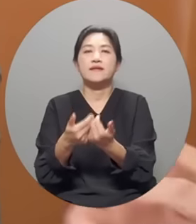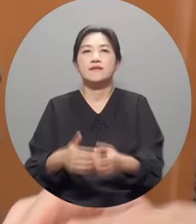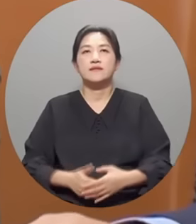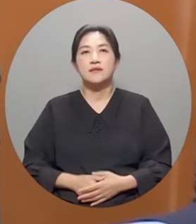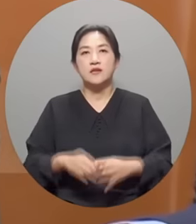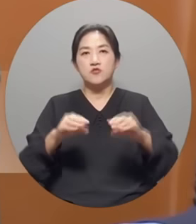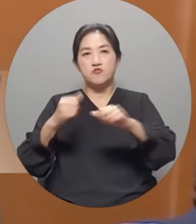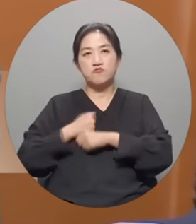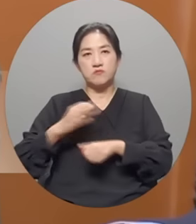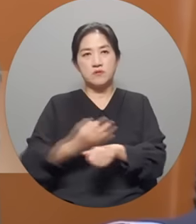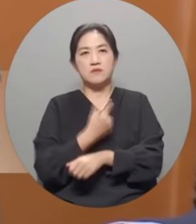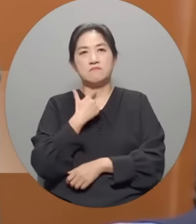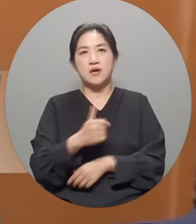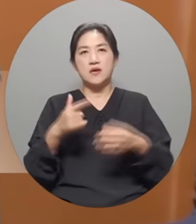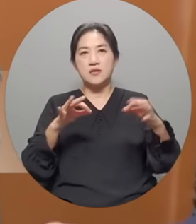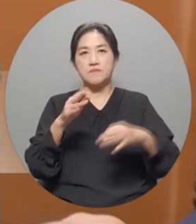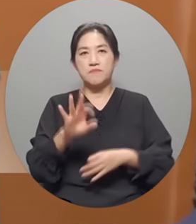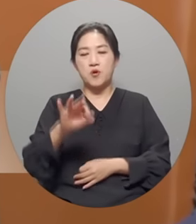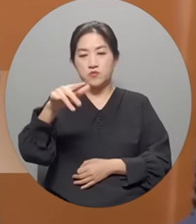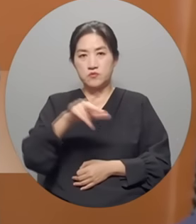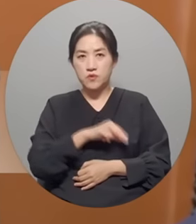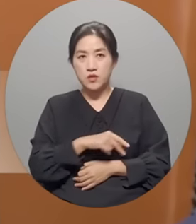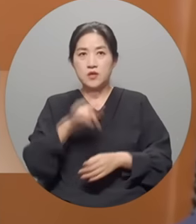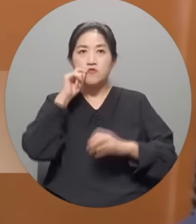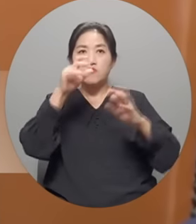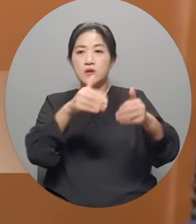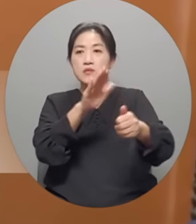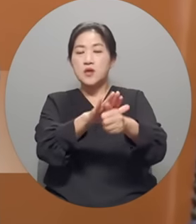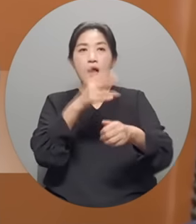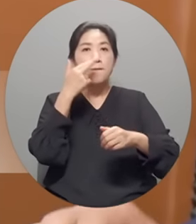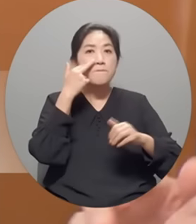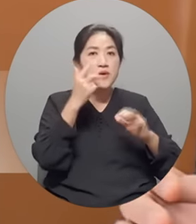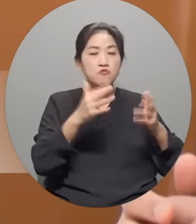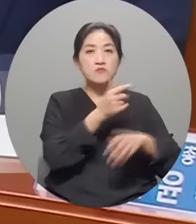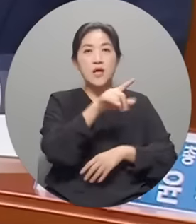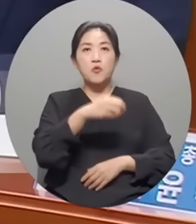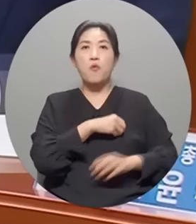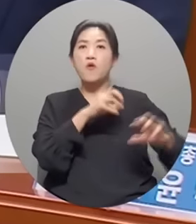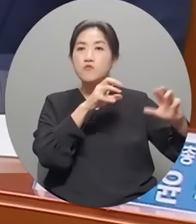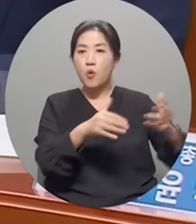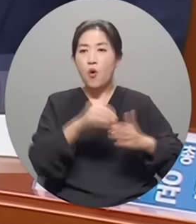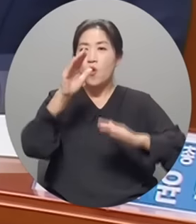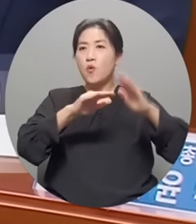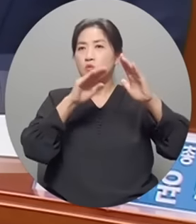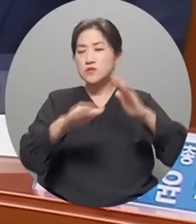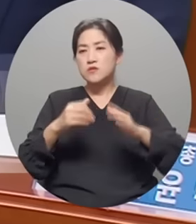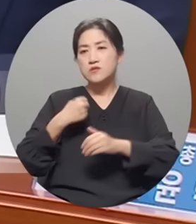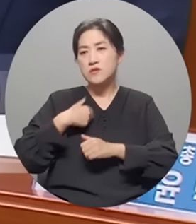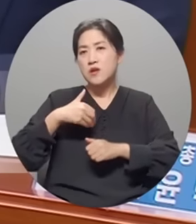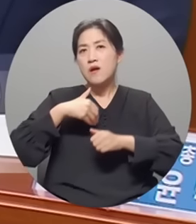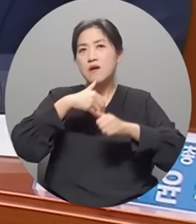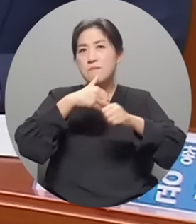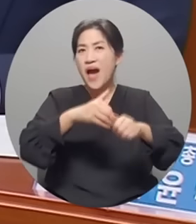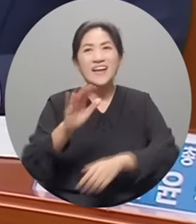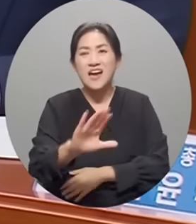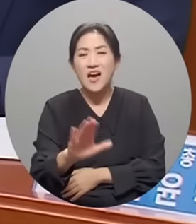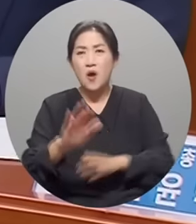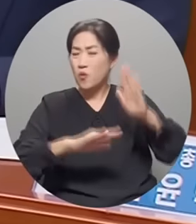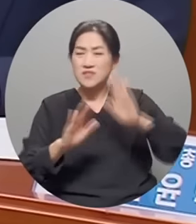육군 대장 출신의 김병주 의원은 우크라이나를 지원하는 미국과 나토 회원국조차 공식적으로 참관단을 파견하지